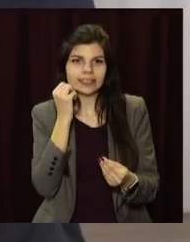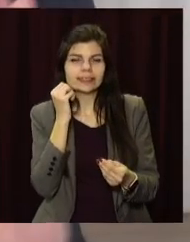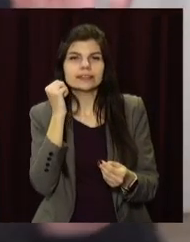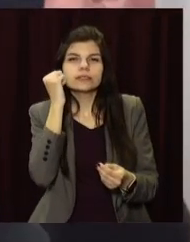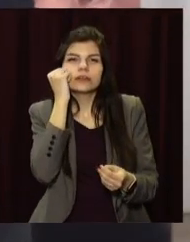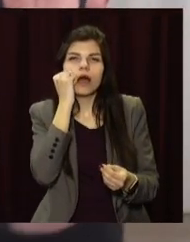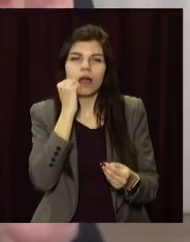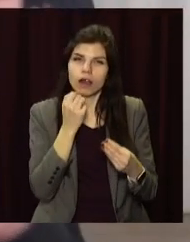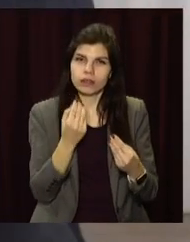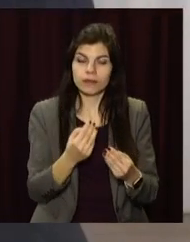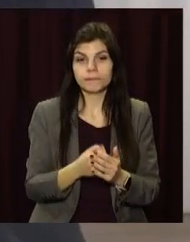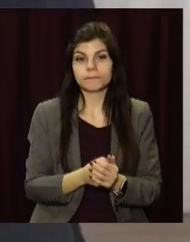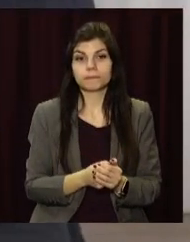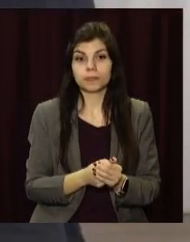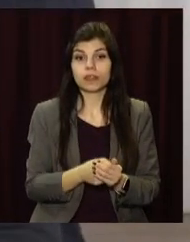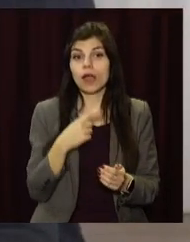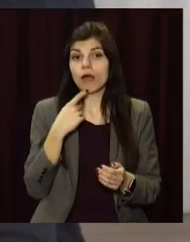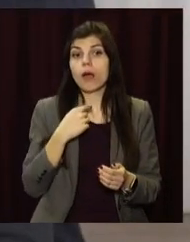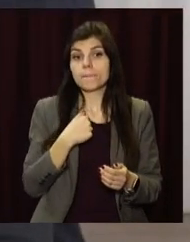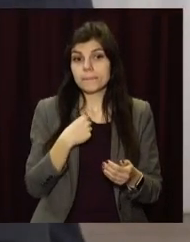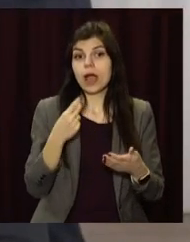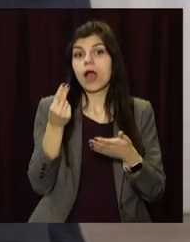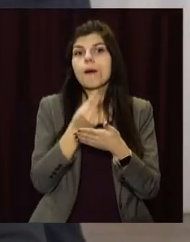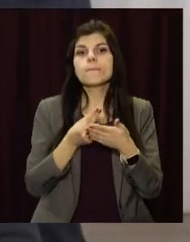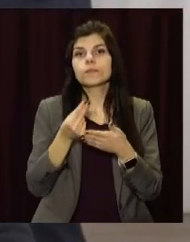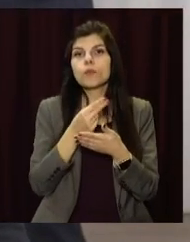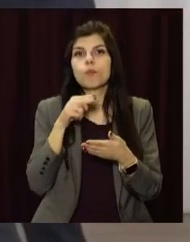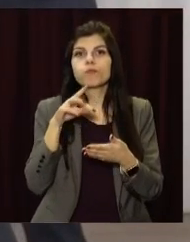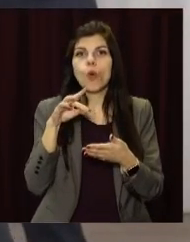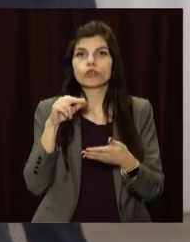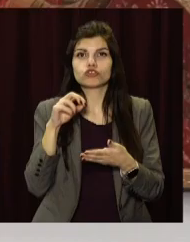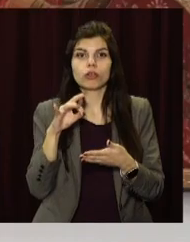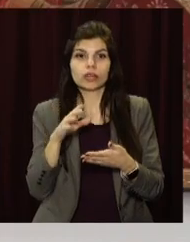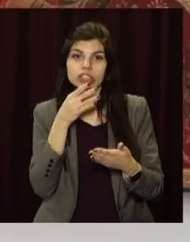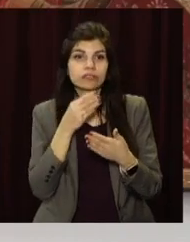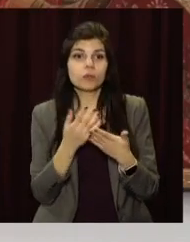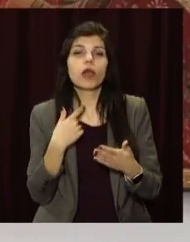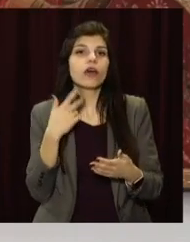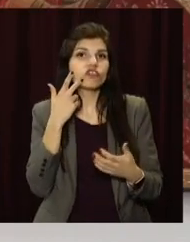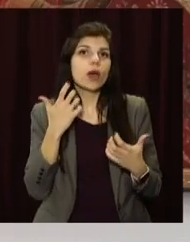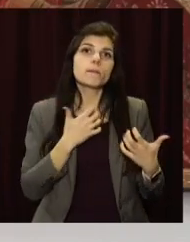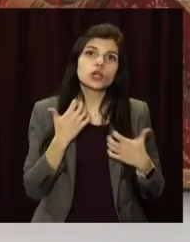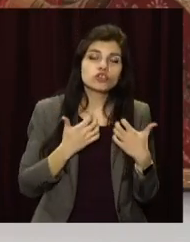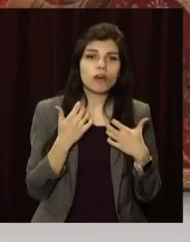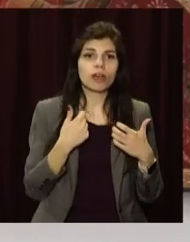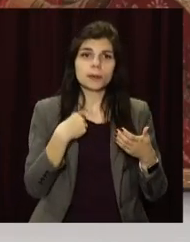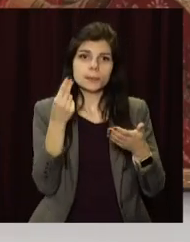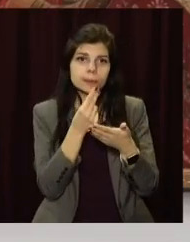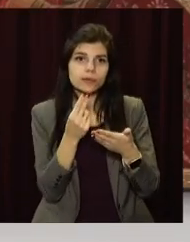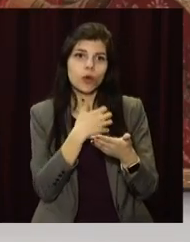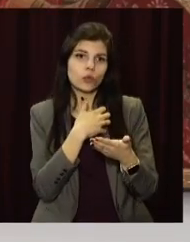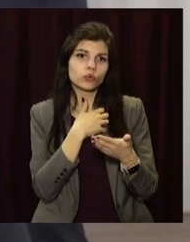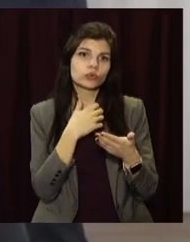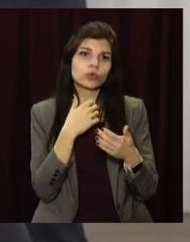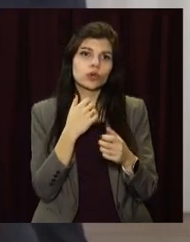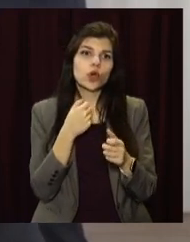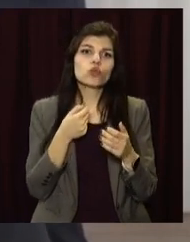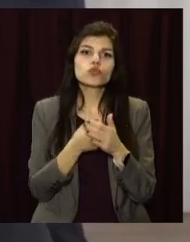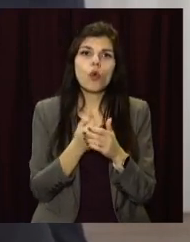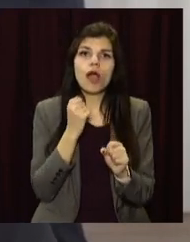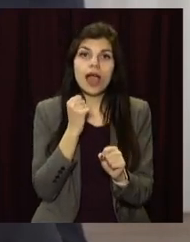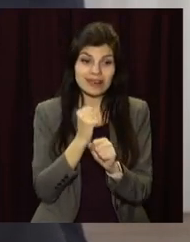І хоча отримала його через рік, писати не перестала. Значна частина робіт у спеціальній техніці кракелюр –